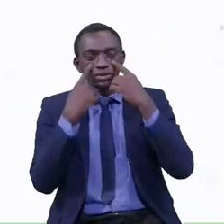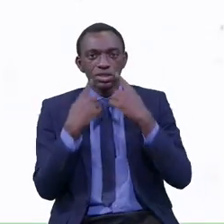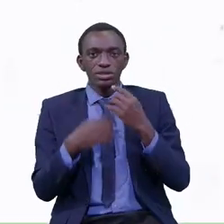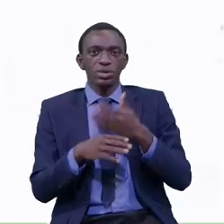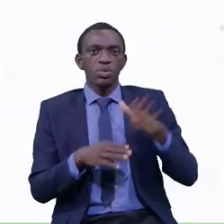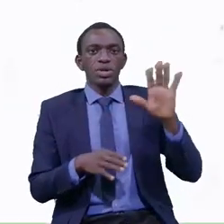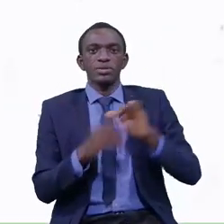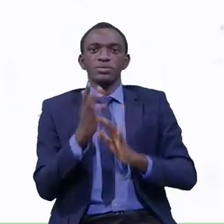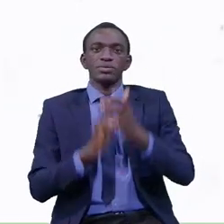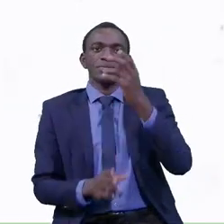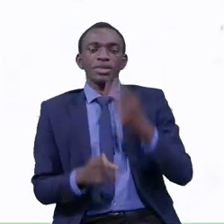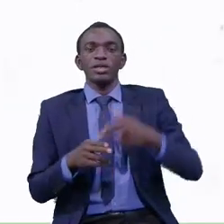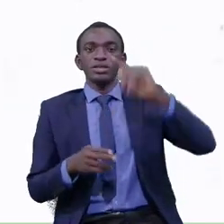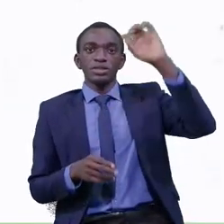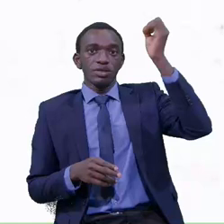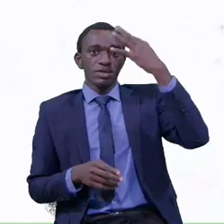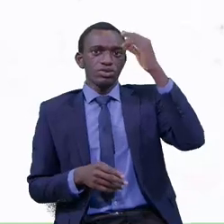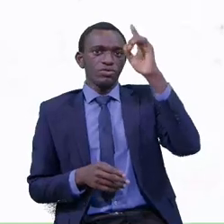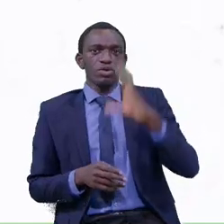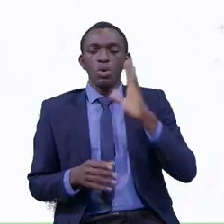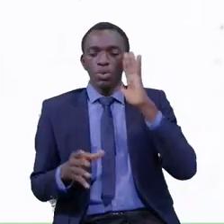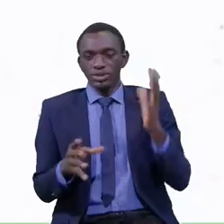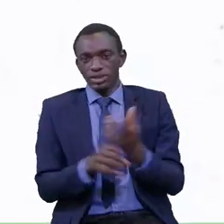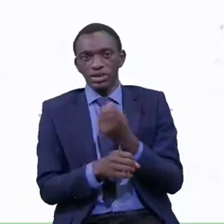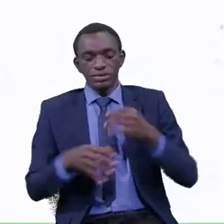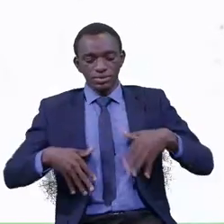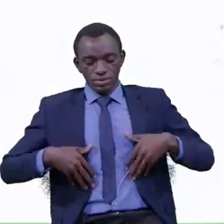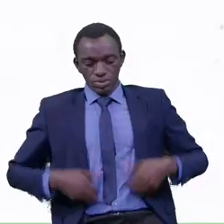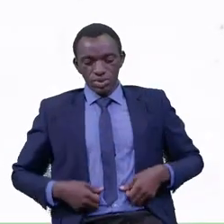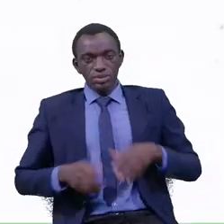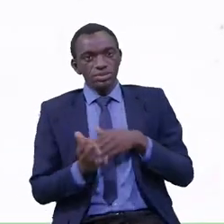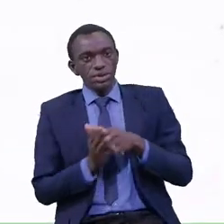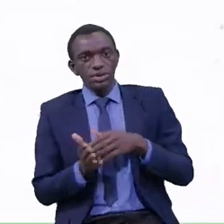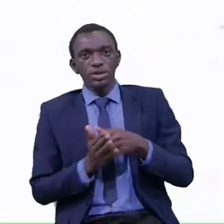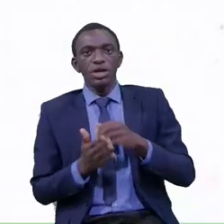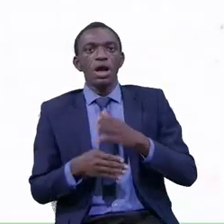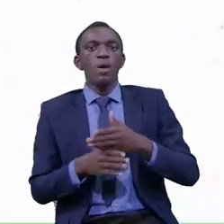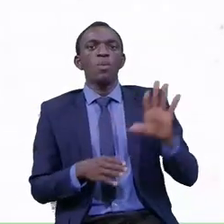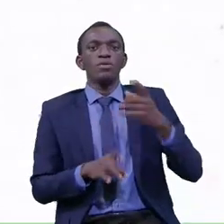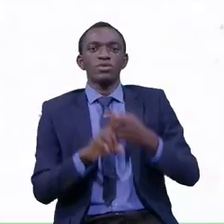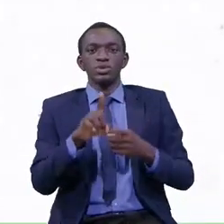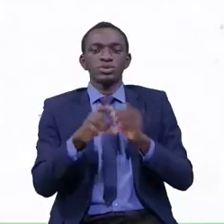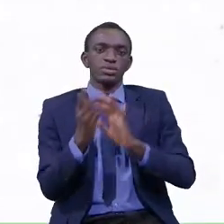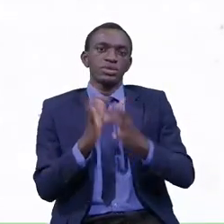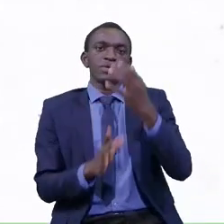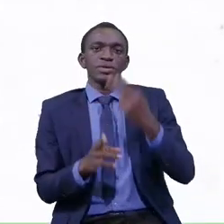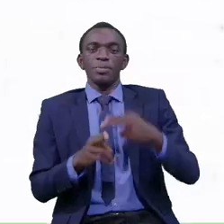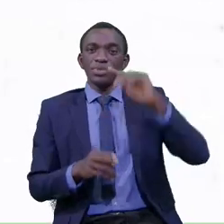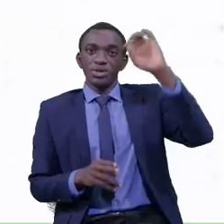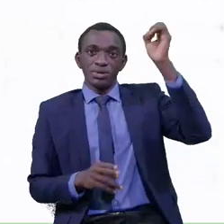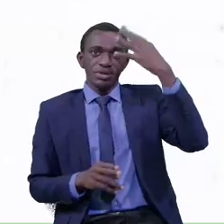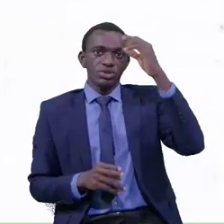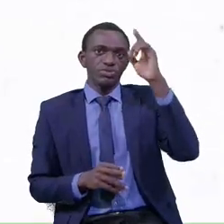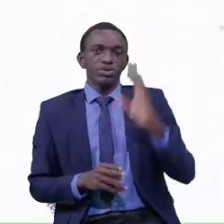de Dieu va ôter la fatigue de ta vie, le découragement. La grâce de Dieu